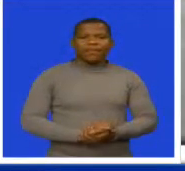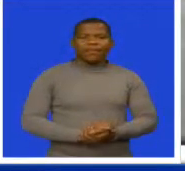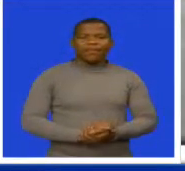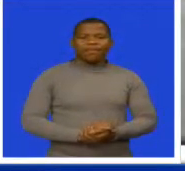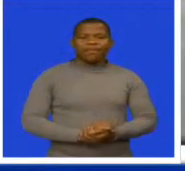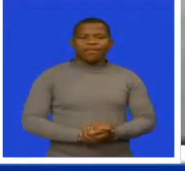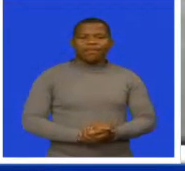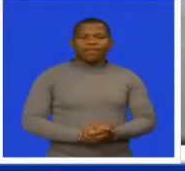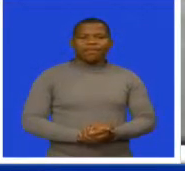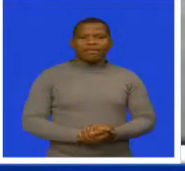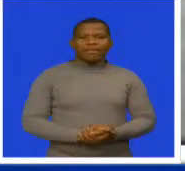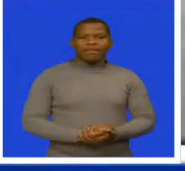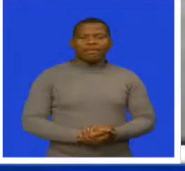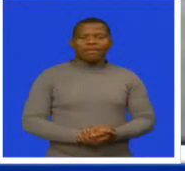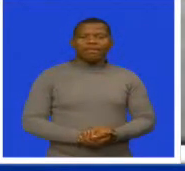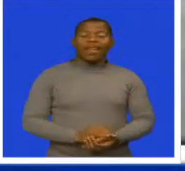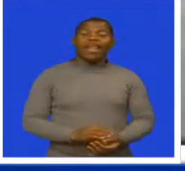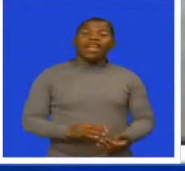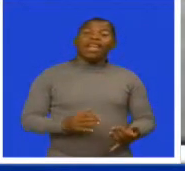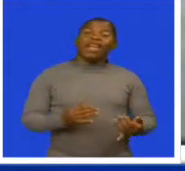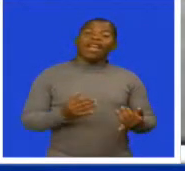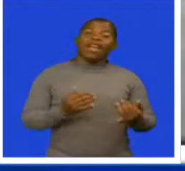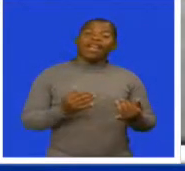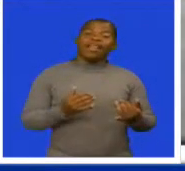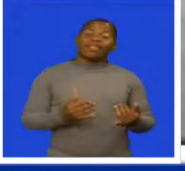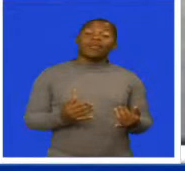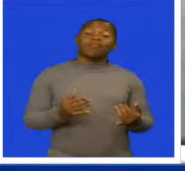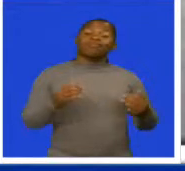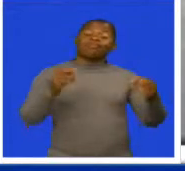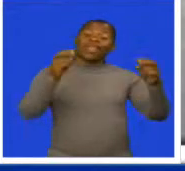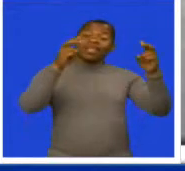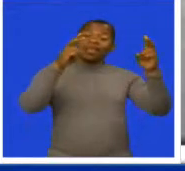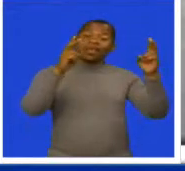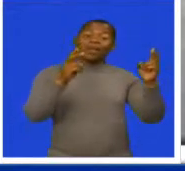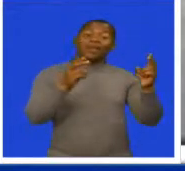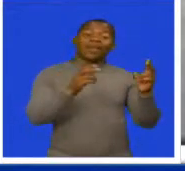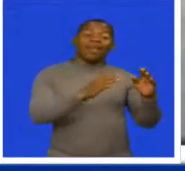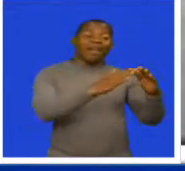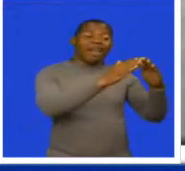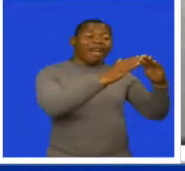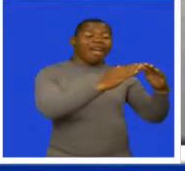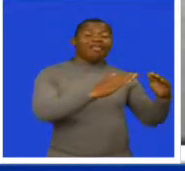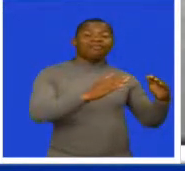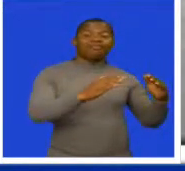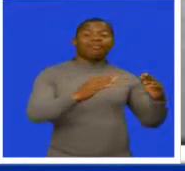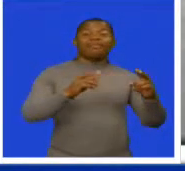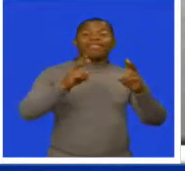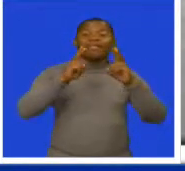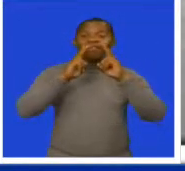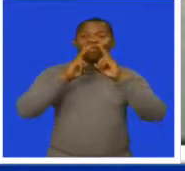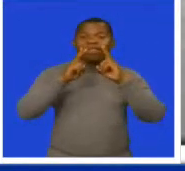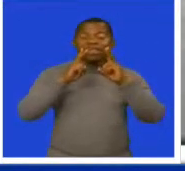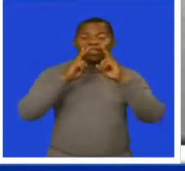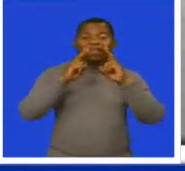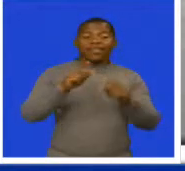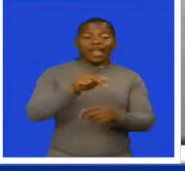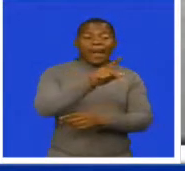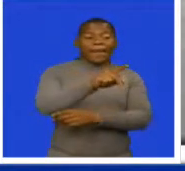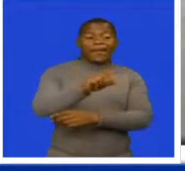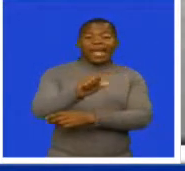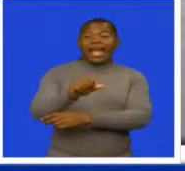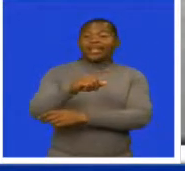Malanga namahle sabukela kuyo indzaba yethu yelitiko letekuvakasha. Mabhalela omkhulu wetiko letekuvakasha John Hlophe sokhusathe